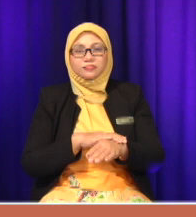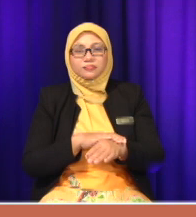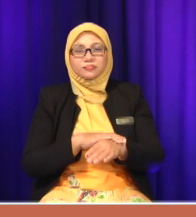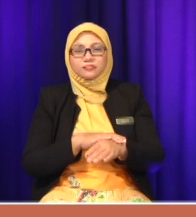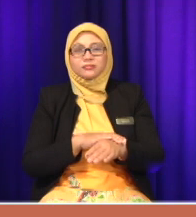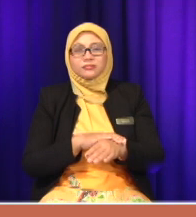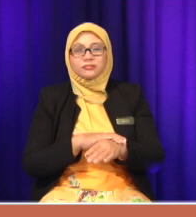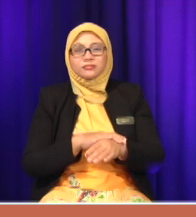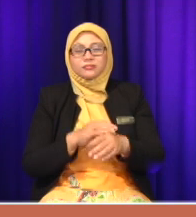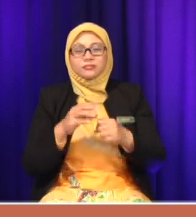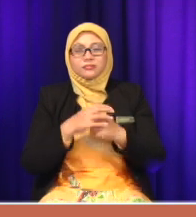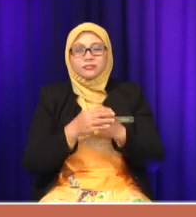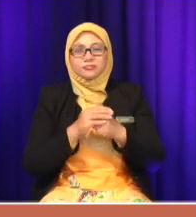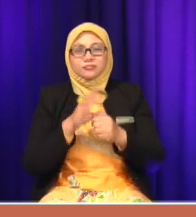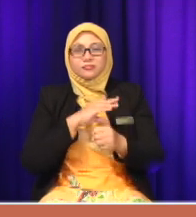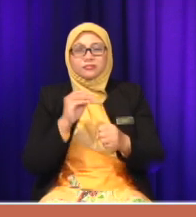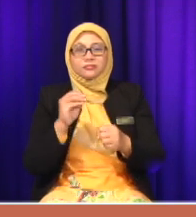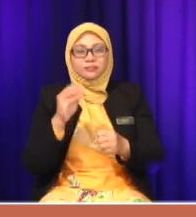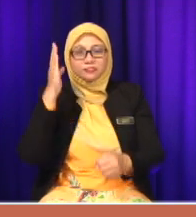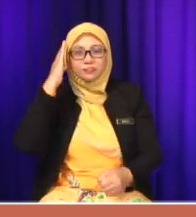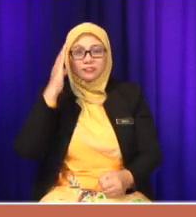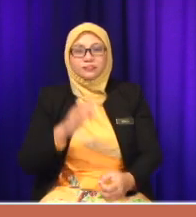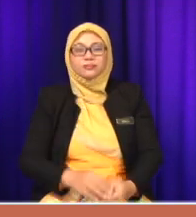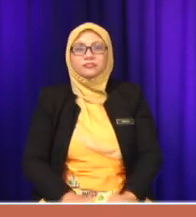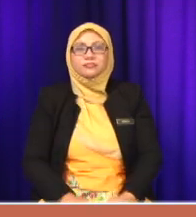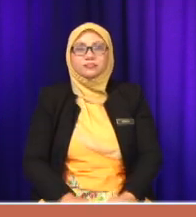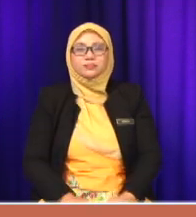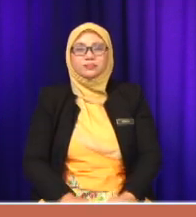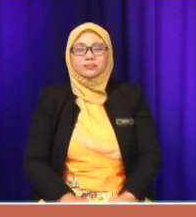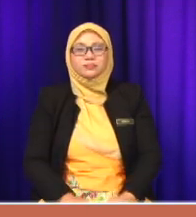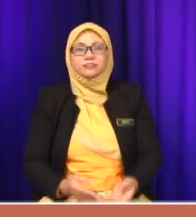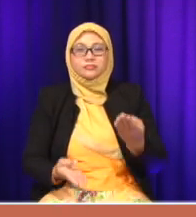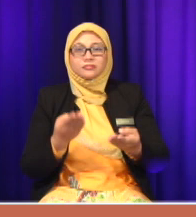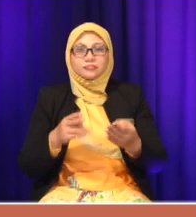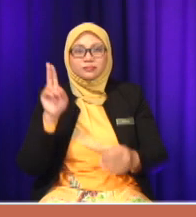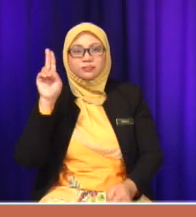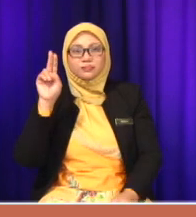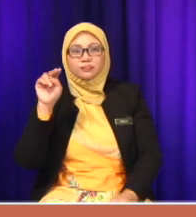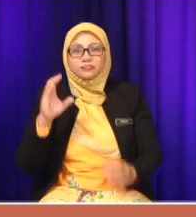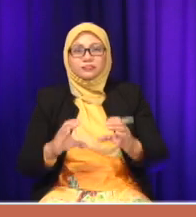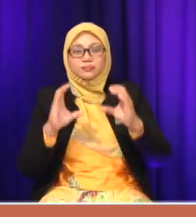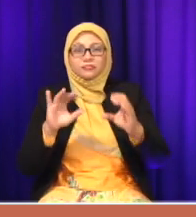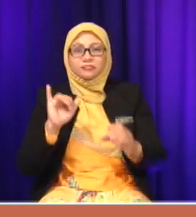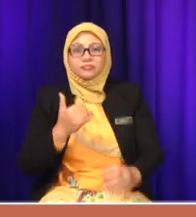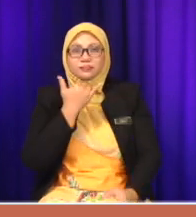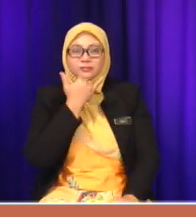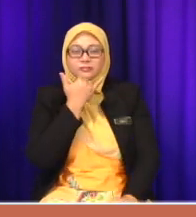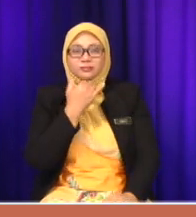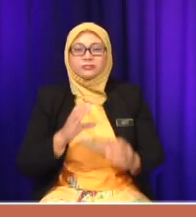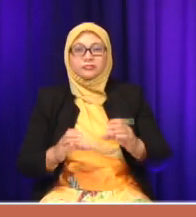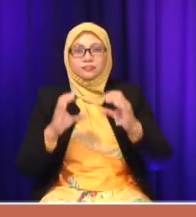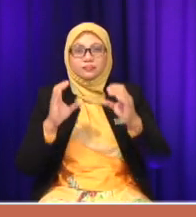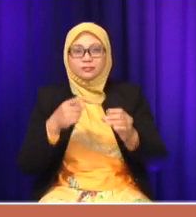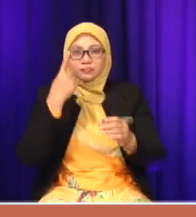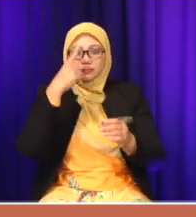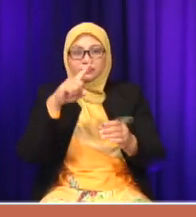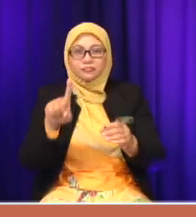kedua mungkin berlaku pemasangan gasket silinder yang salah dan tidak mengikut spesifikasi cara mengatasi kita gantikan gasket